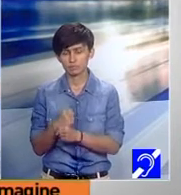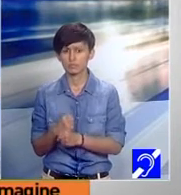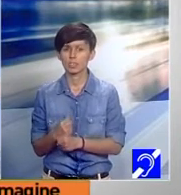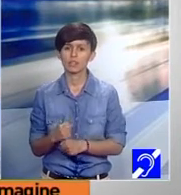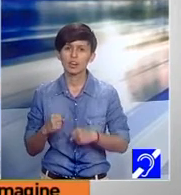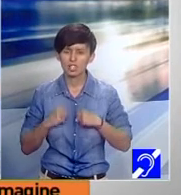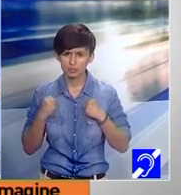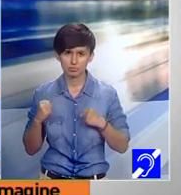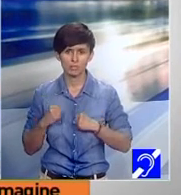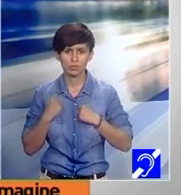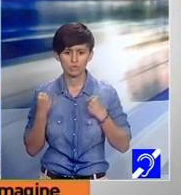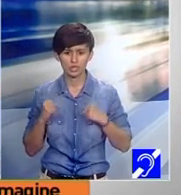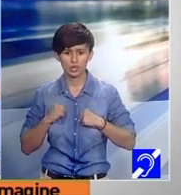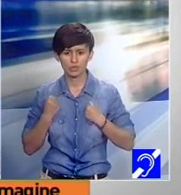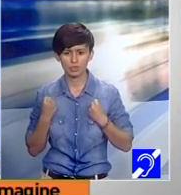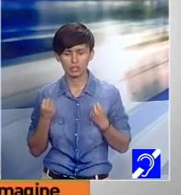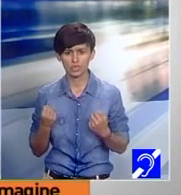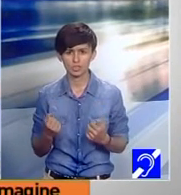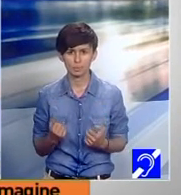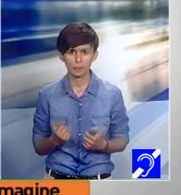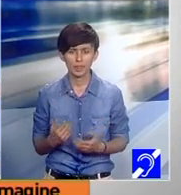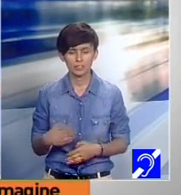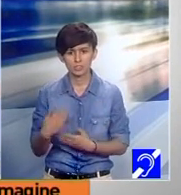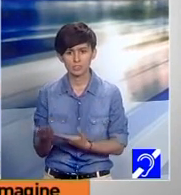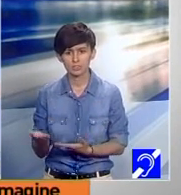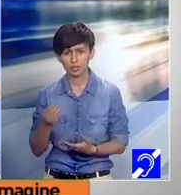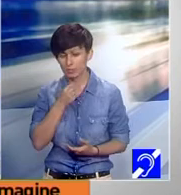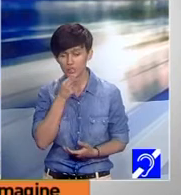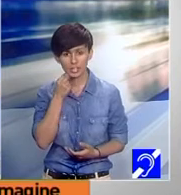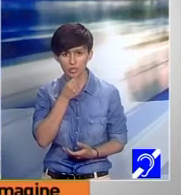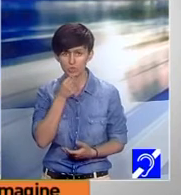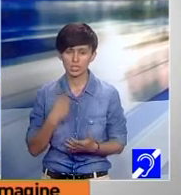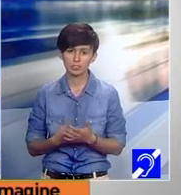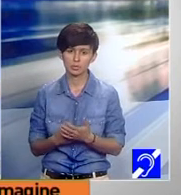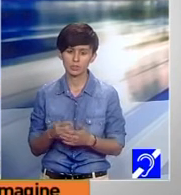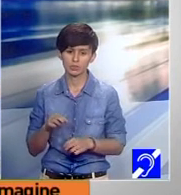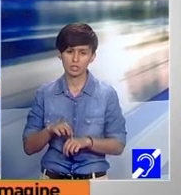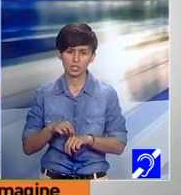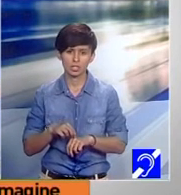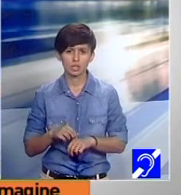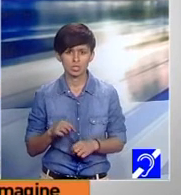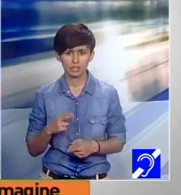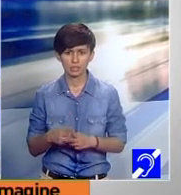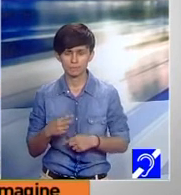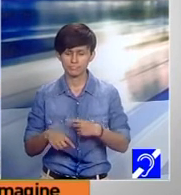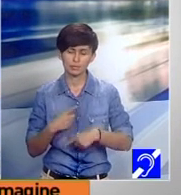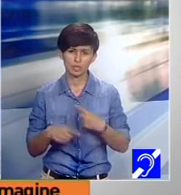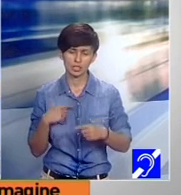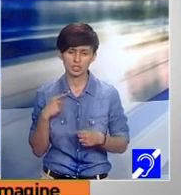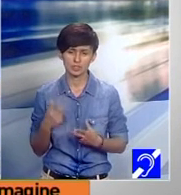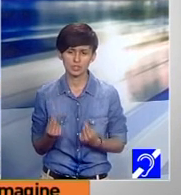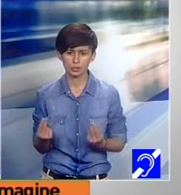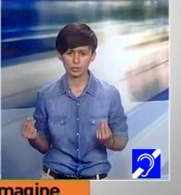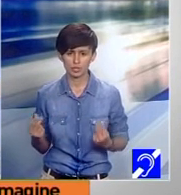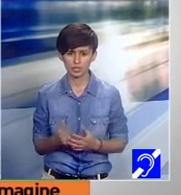și să, nu știu, să dea o șansă. Că bolile sunt multe, nu neapărat fenicetonul, dar sunt foarte multe